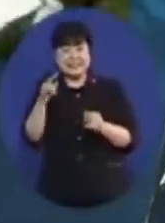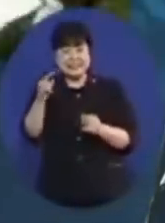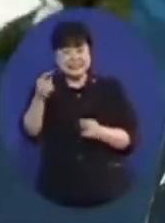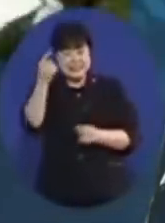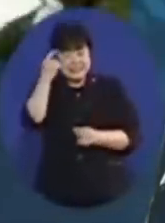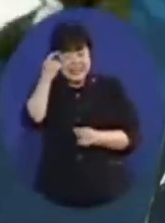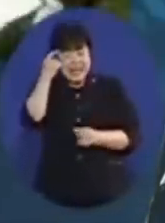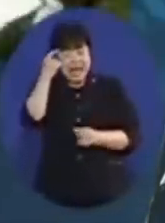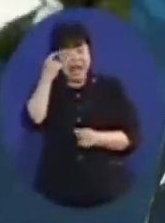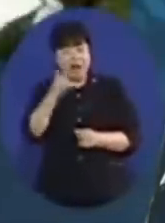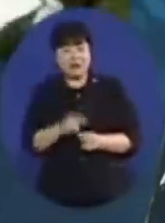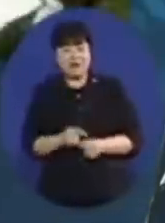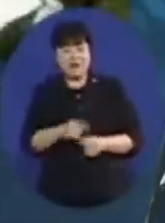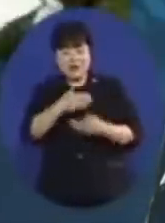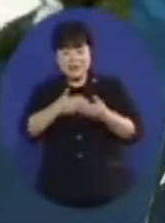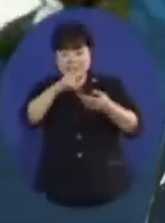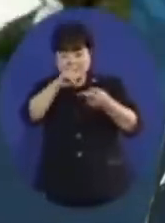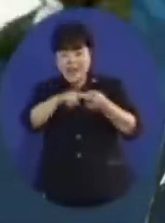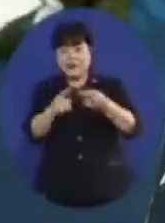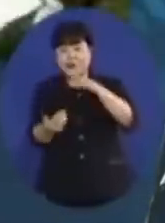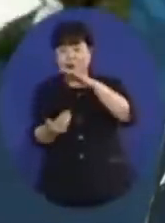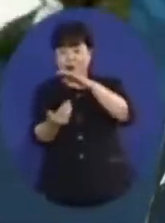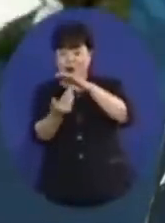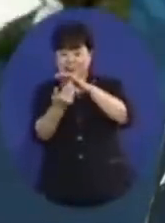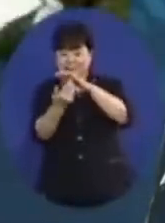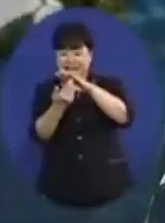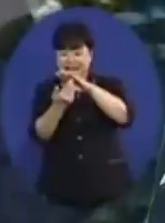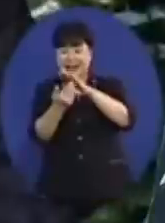생각하고 그린 대로 이루어진다